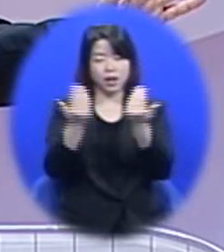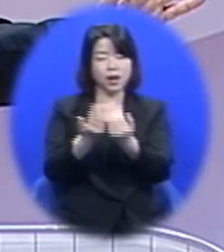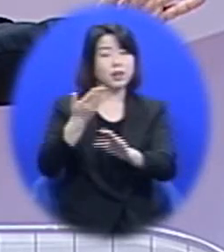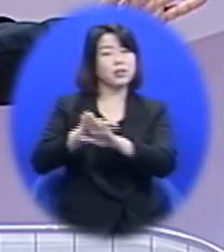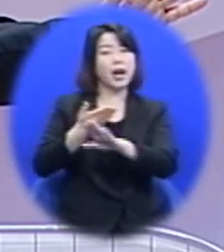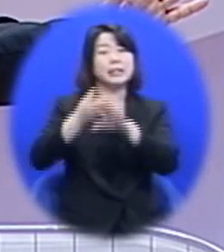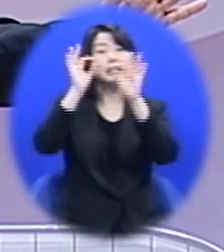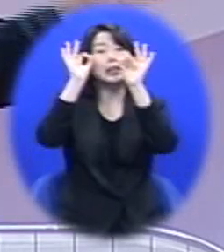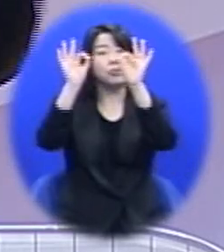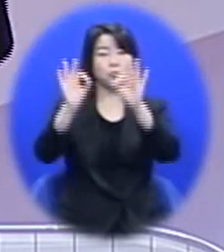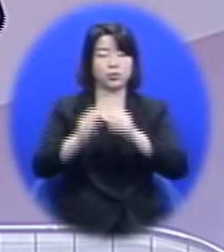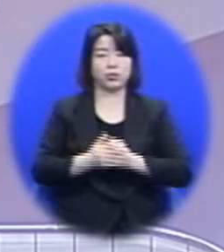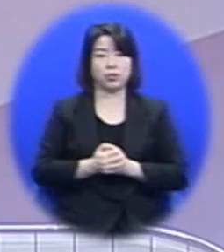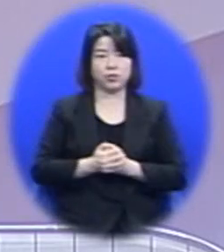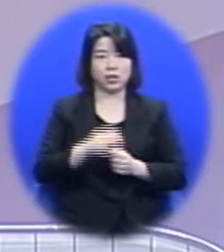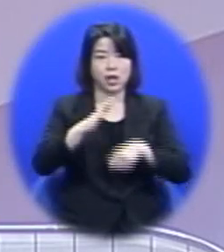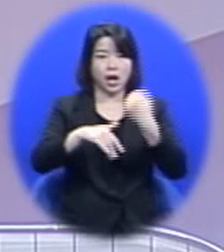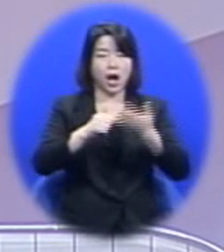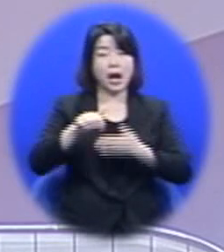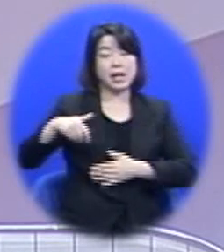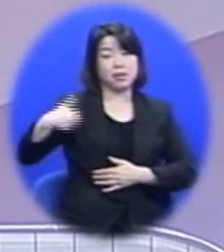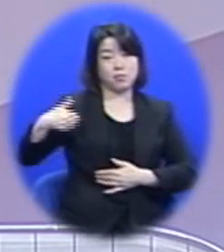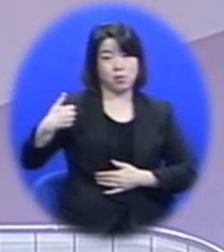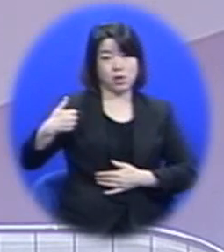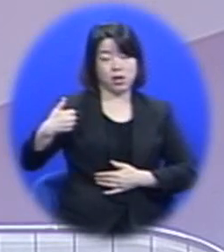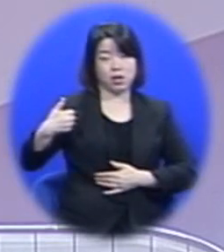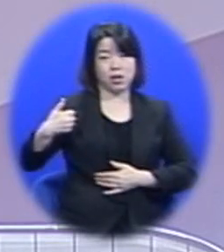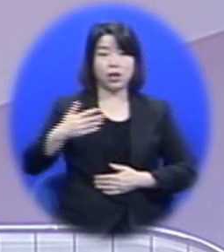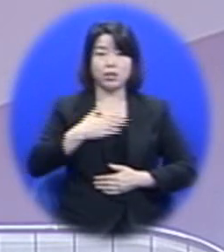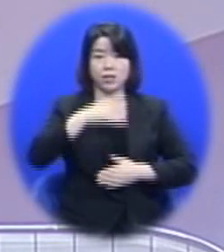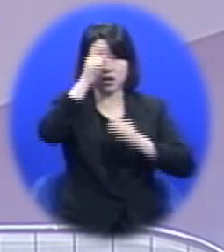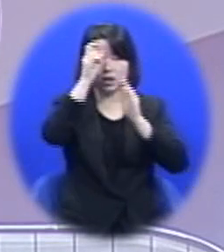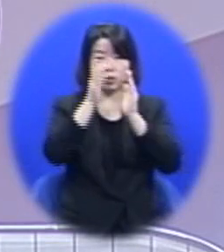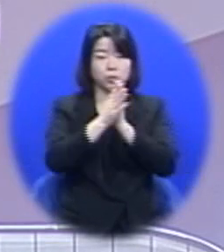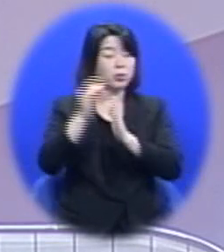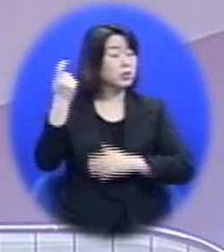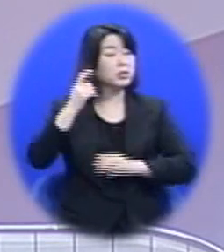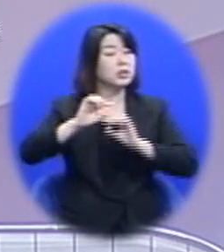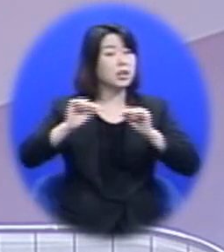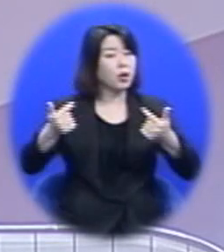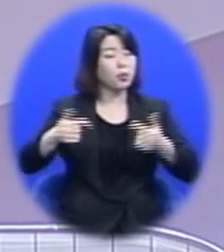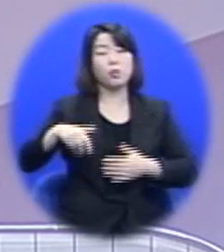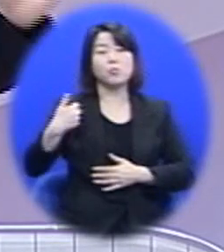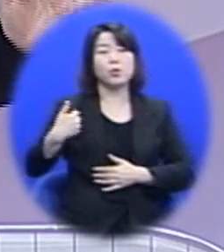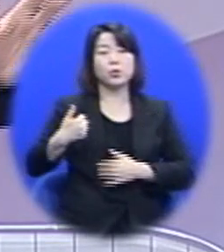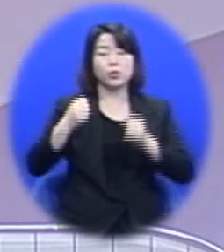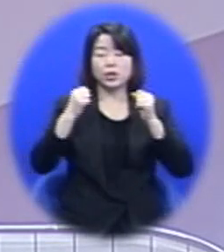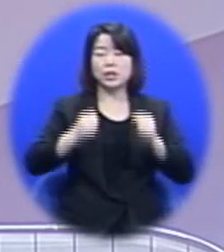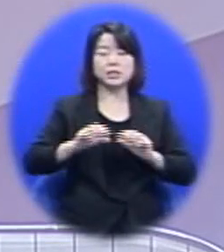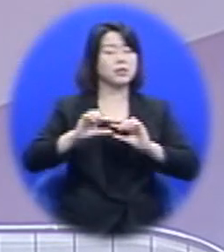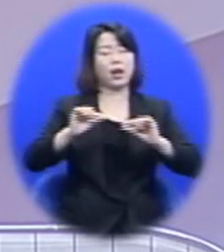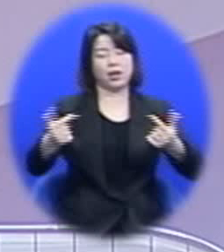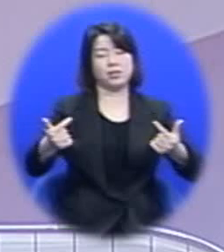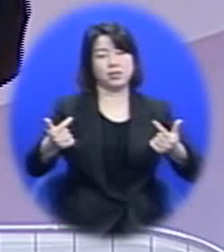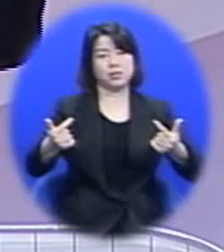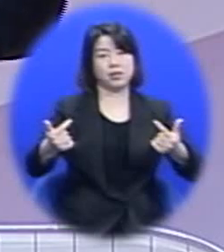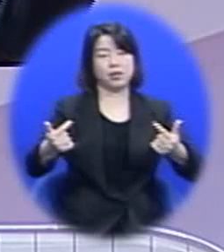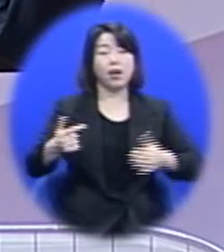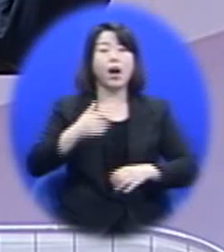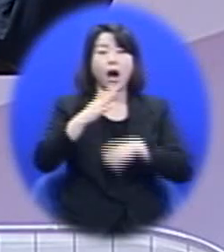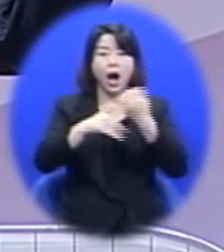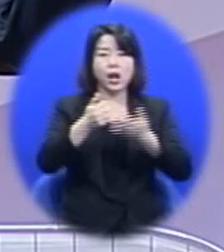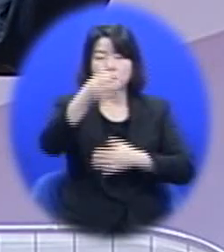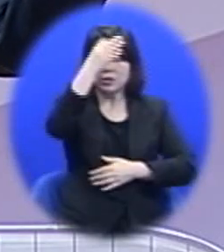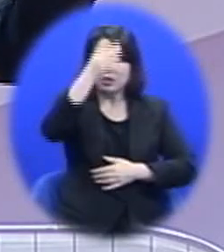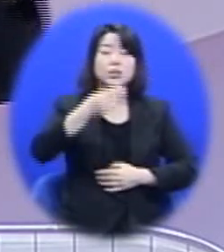보여요. 하나님이 몰라서 내 기도 안 들으시고 모르시고 계신 거 아니구나. 하나님이